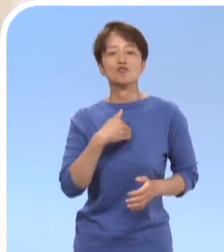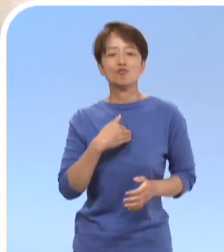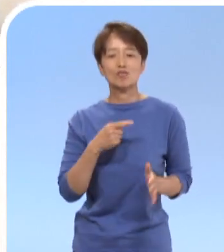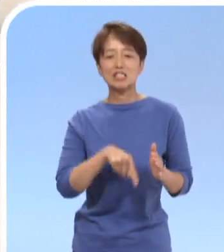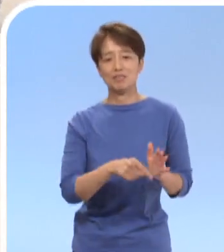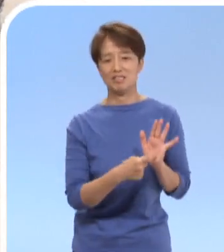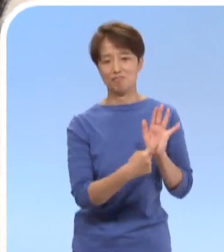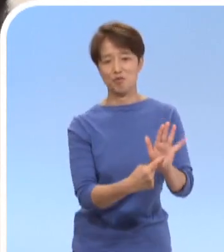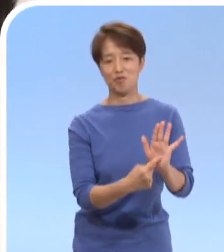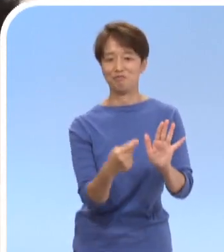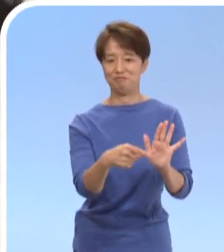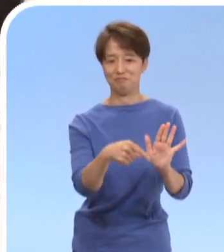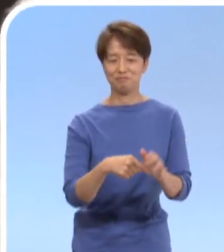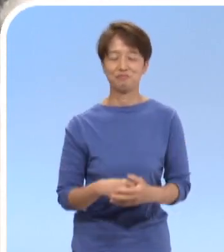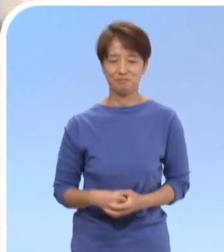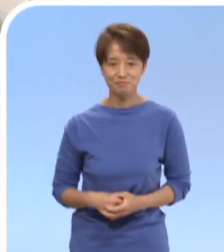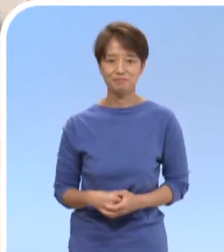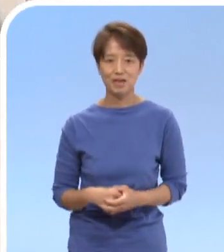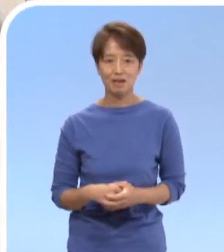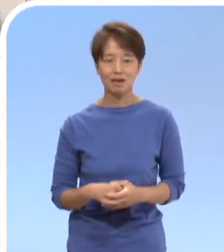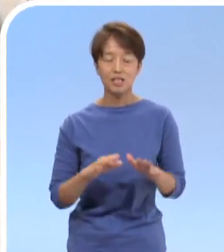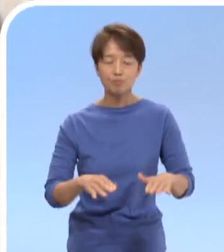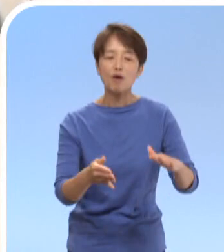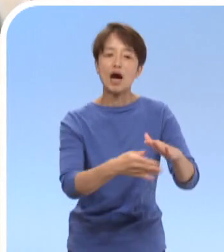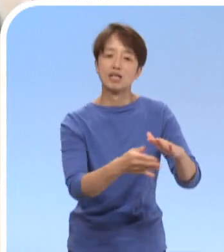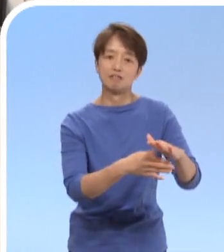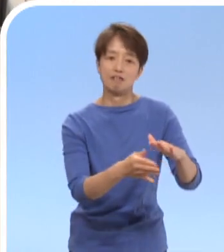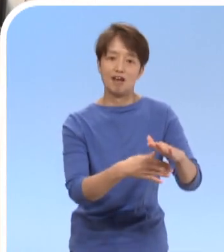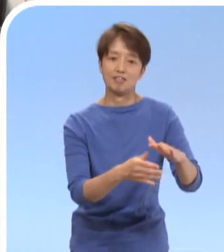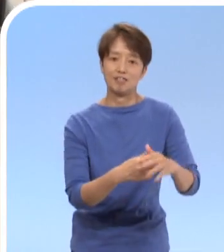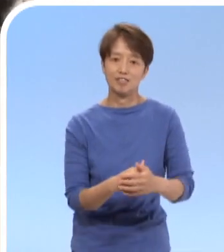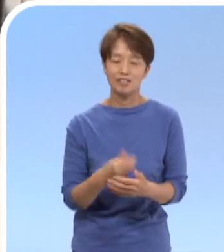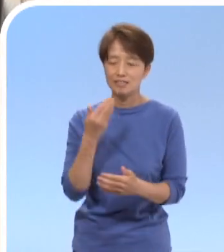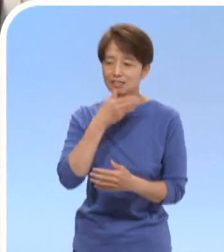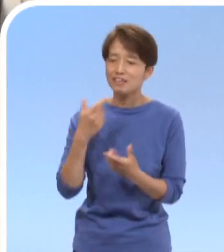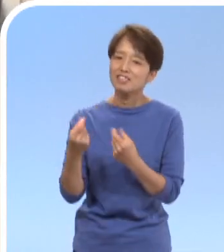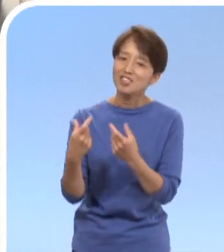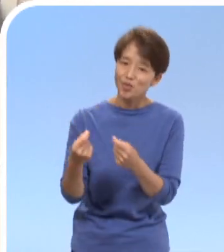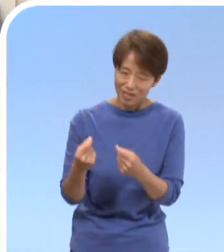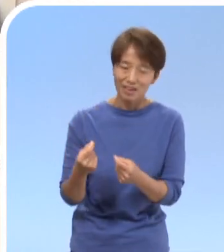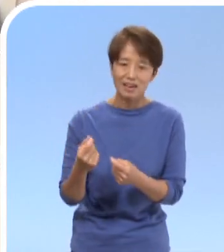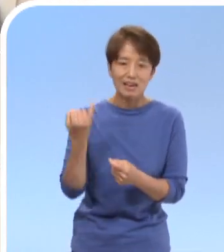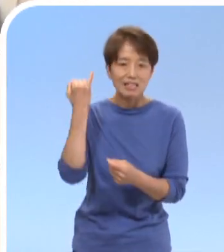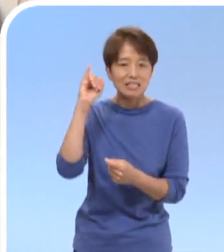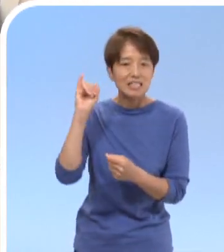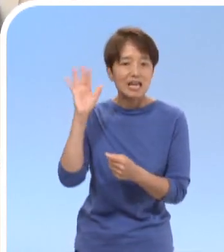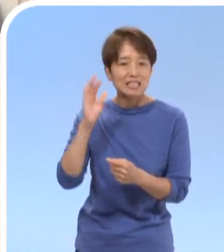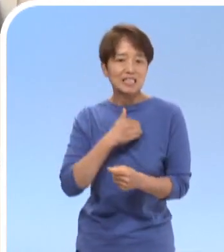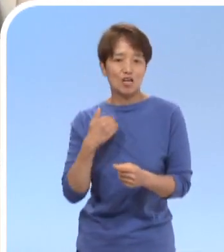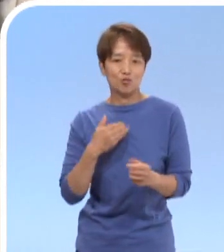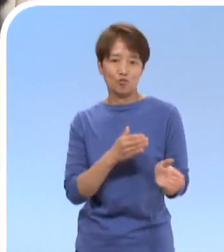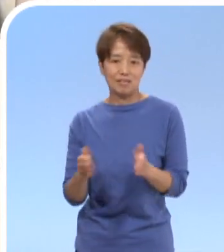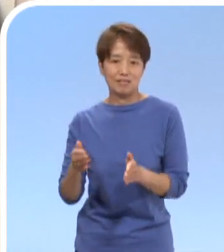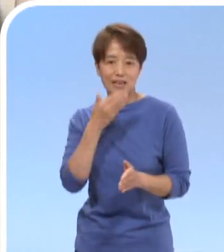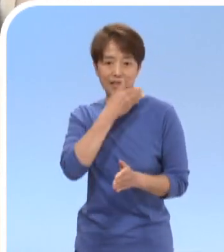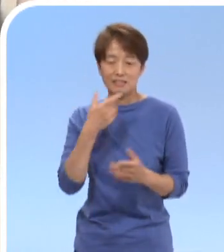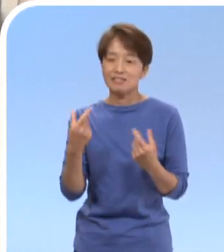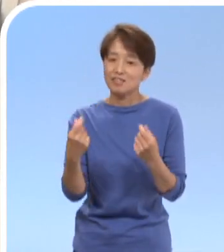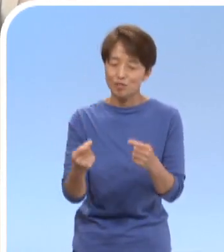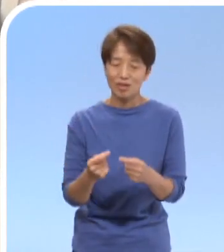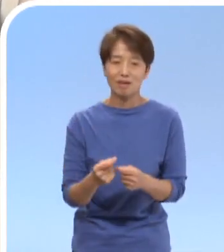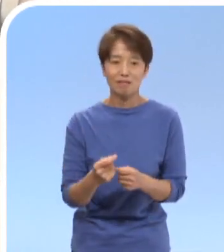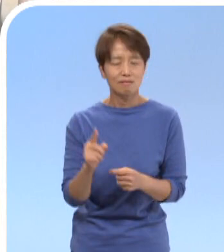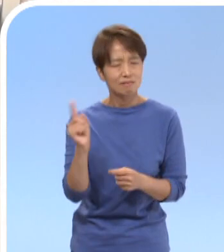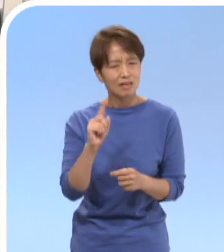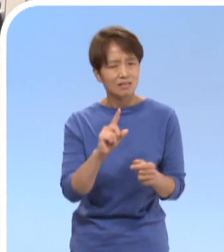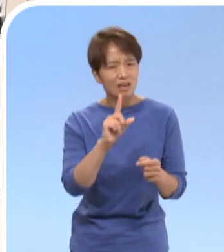ていうことを伝えた。今はね、ほとんど入ってないんです。 大事よね、社員さんの意見を聞けるっていうのは。 一回ね、はい、